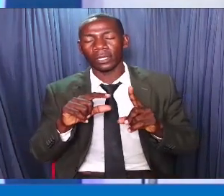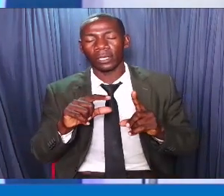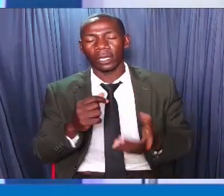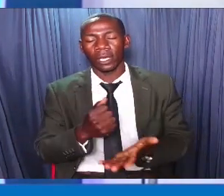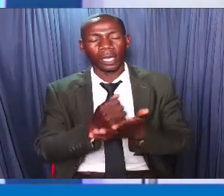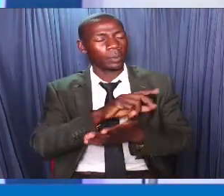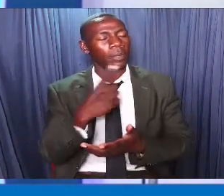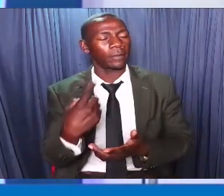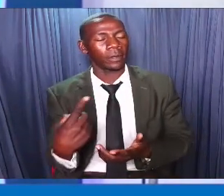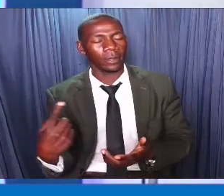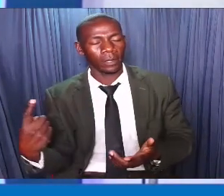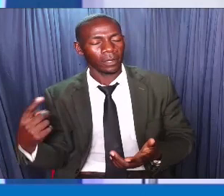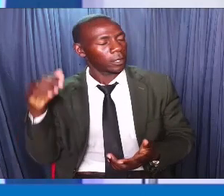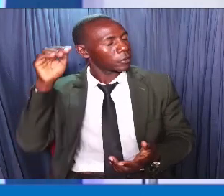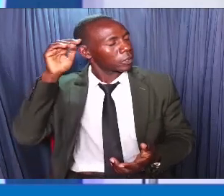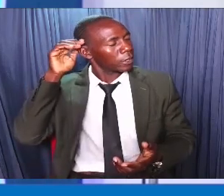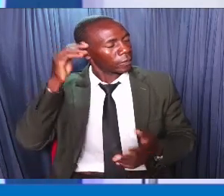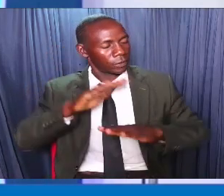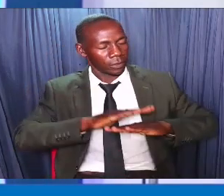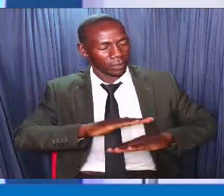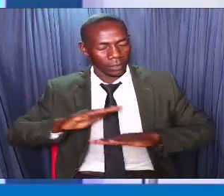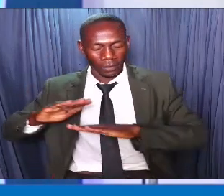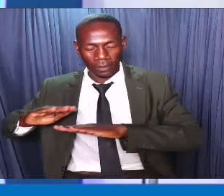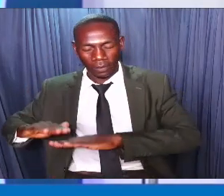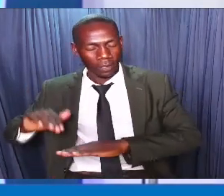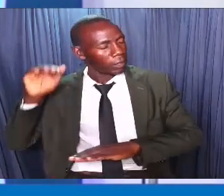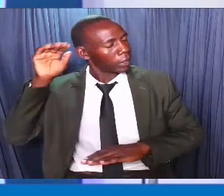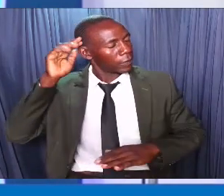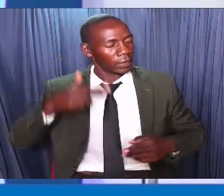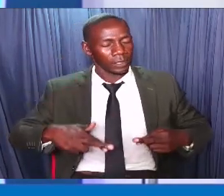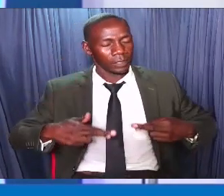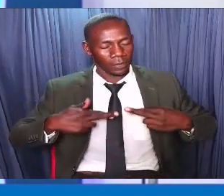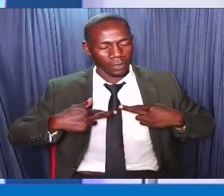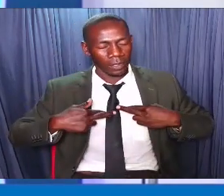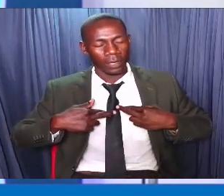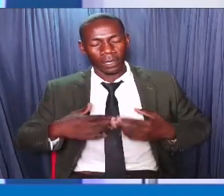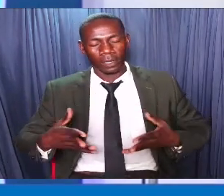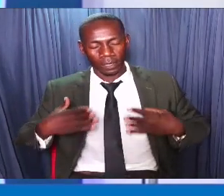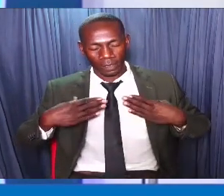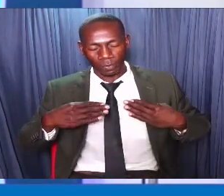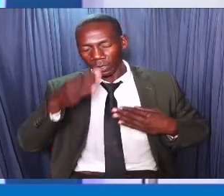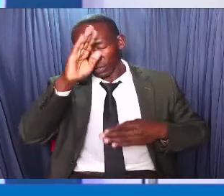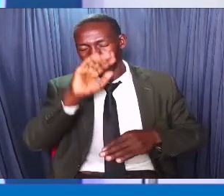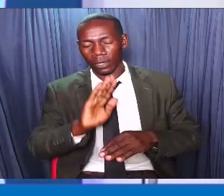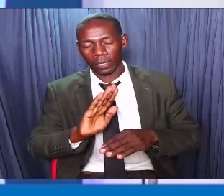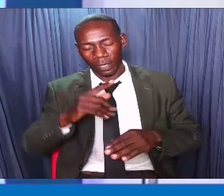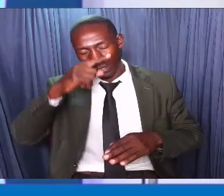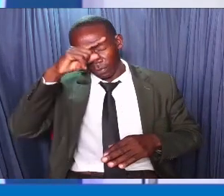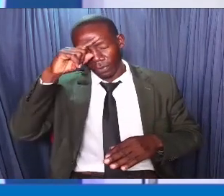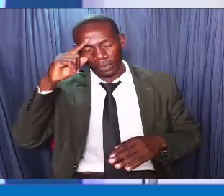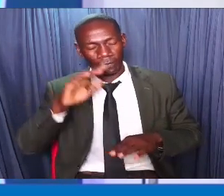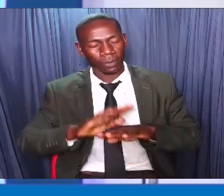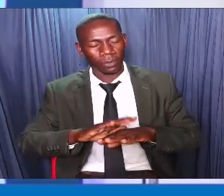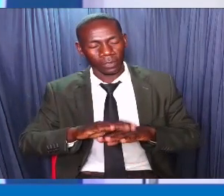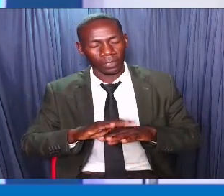ajalia kila mmoja kusikiliza, kutulia kusikiliza na kupokea na kukubali, ya Mungu, kwa ajili ya mema